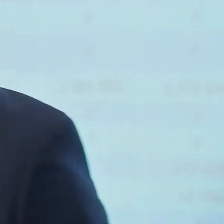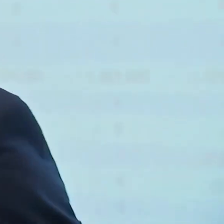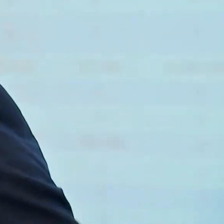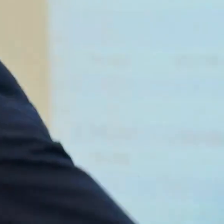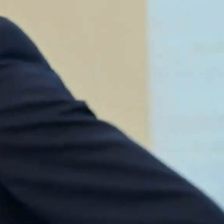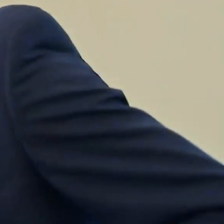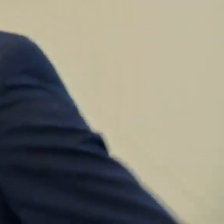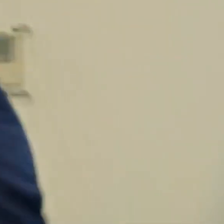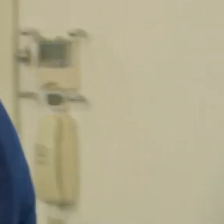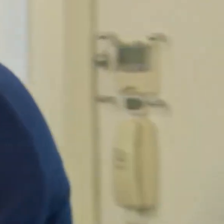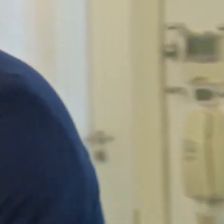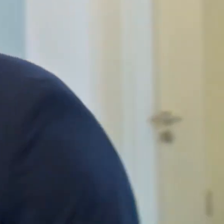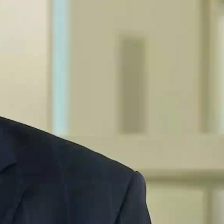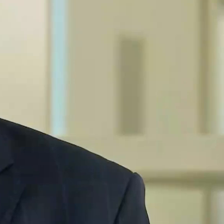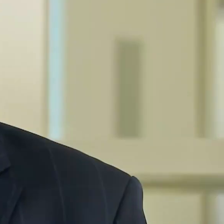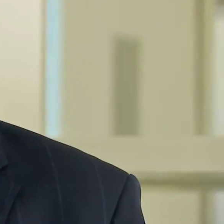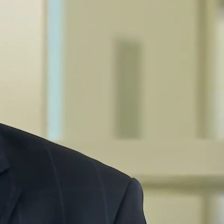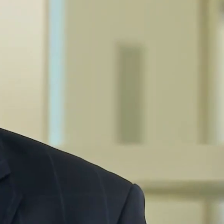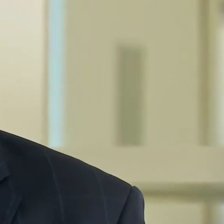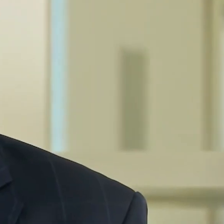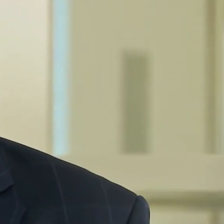Ömer düşünceli. Demir masaya döndü.